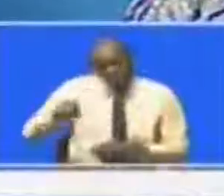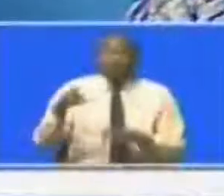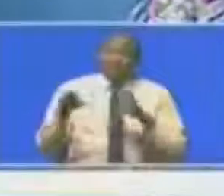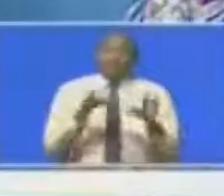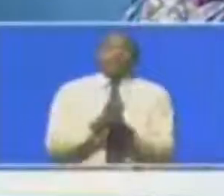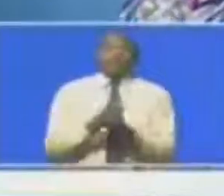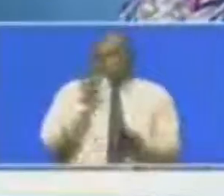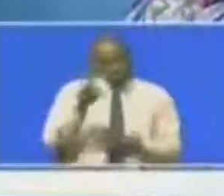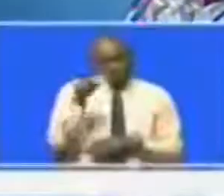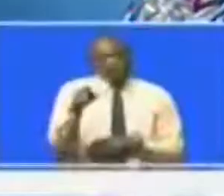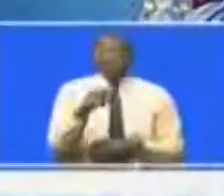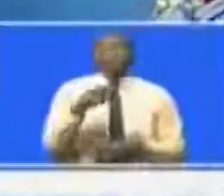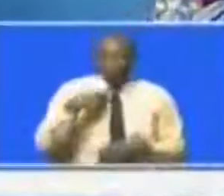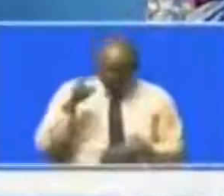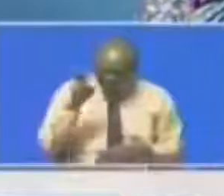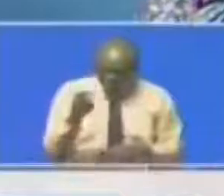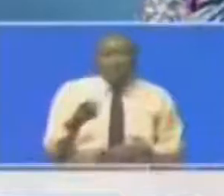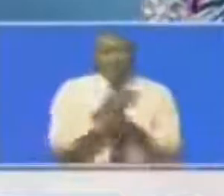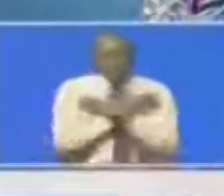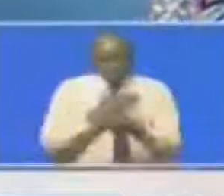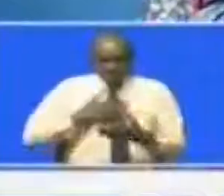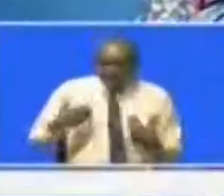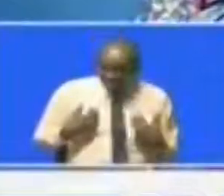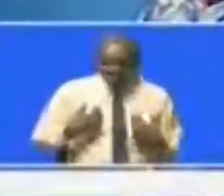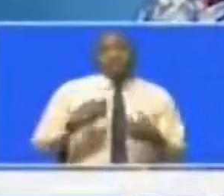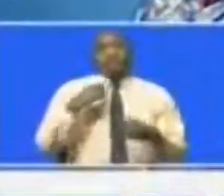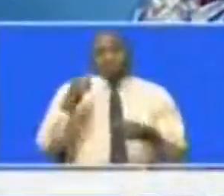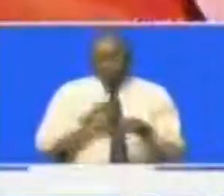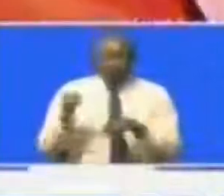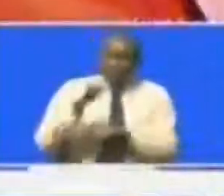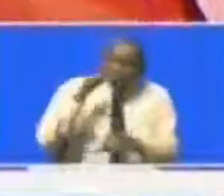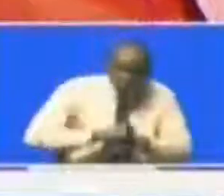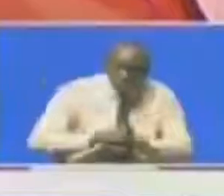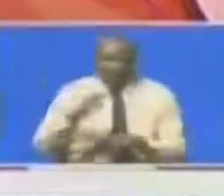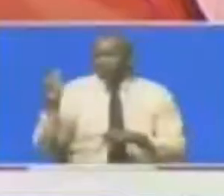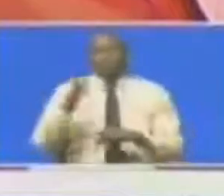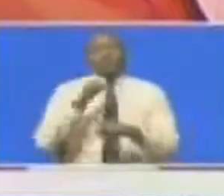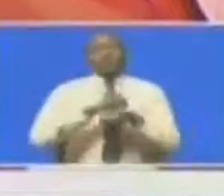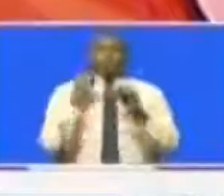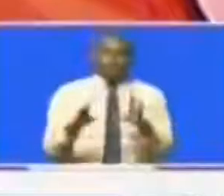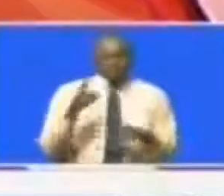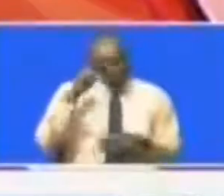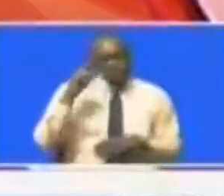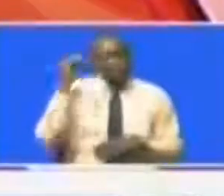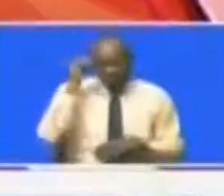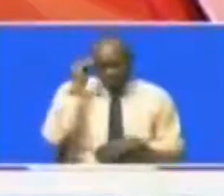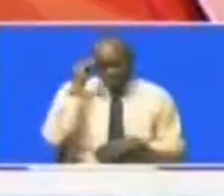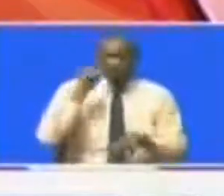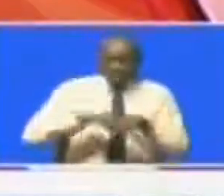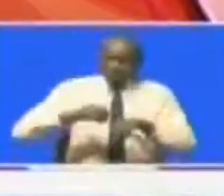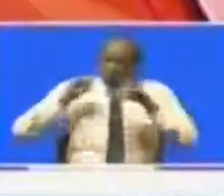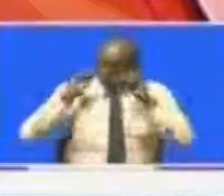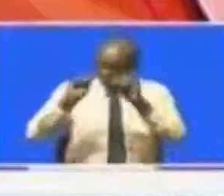kitu tumeona, ni kitu tumepitia. Ulikuwa na rafiki yako, siku moja unarudi shule hayuko. Kwa hivyo sisi tukaona ni elimu tu, tukielimisha